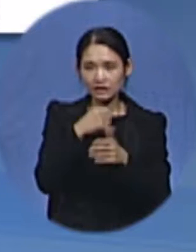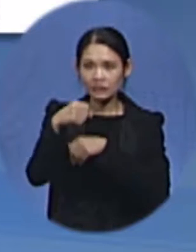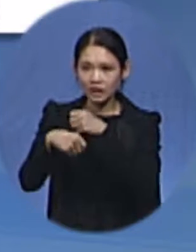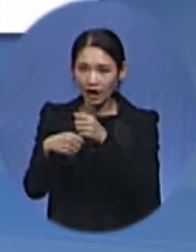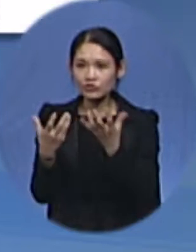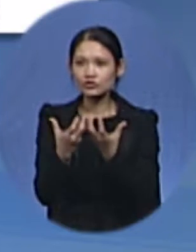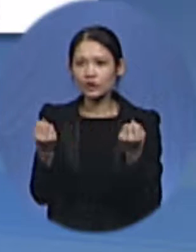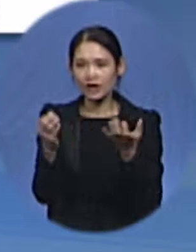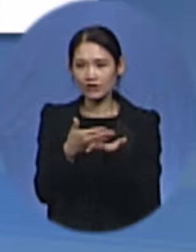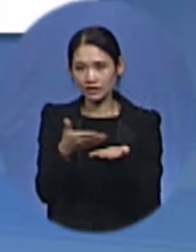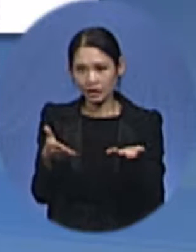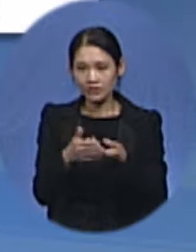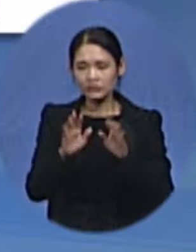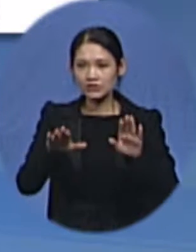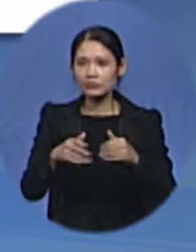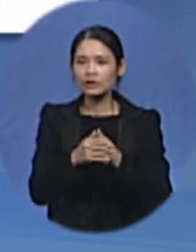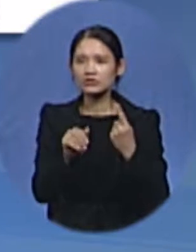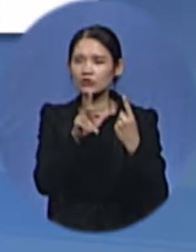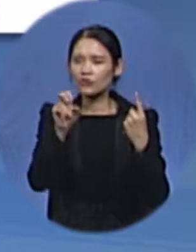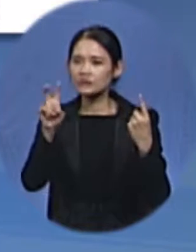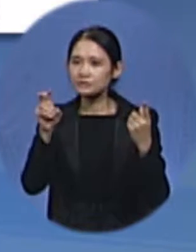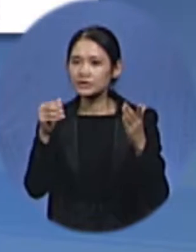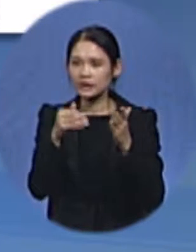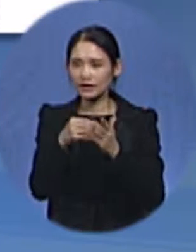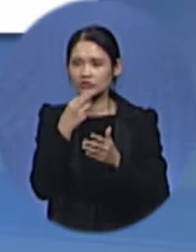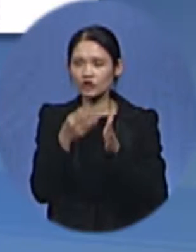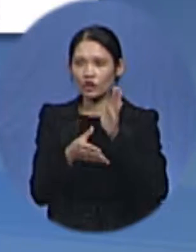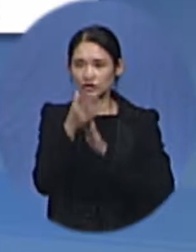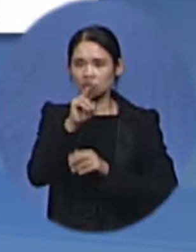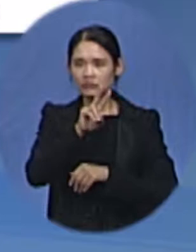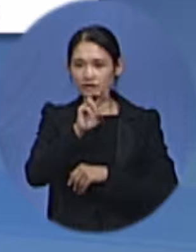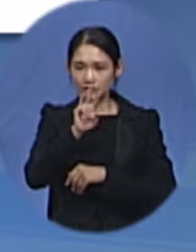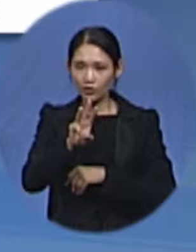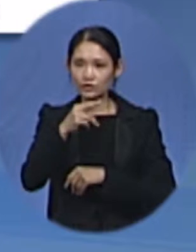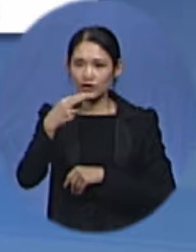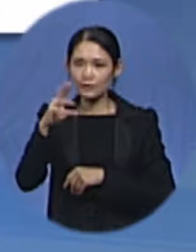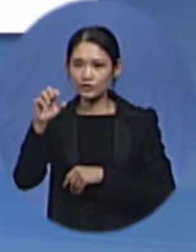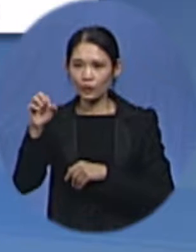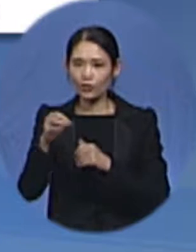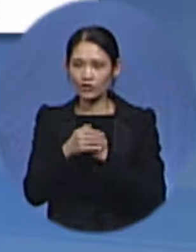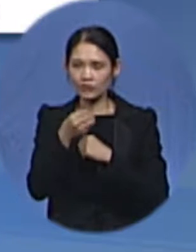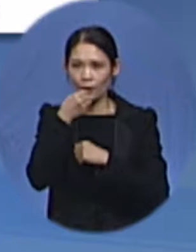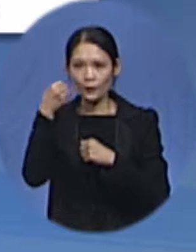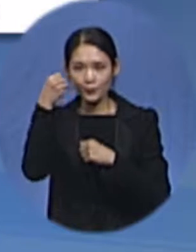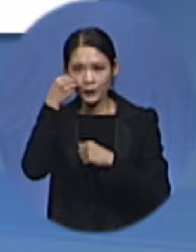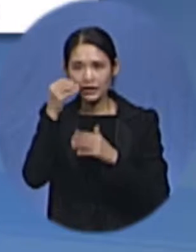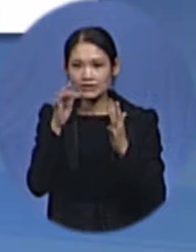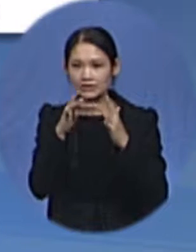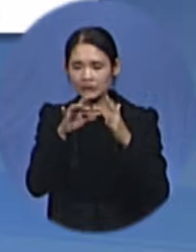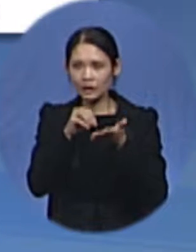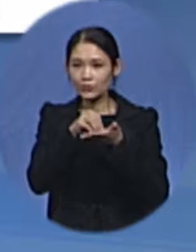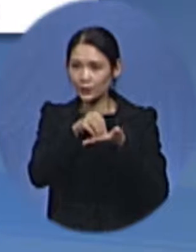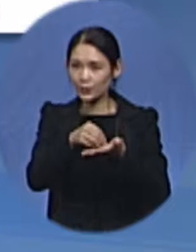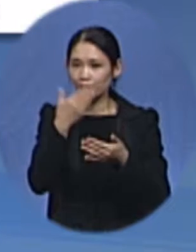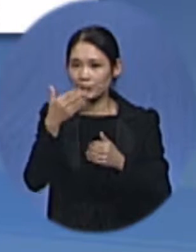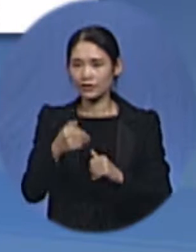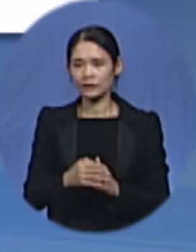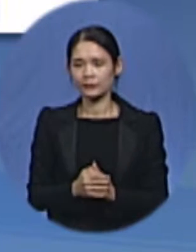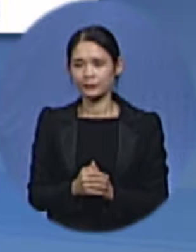실시하며 신청은 이달 20일까지 서울시 WF-NGO 협력센터 홈페이지에서 접수하면